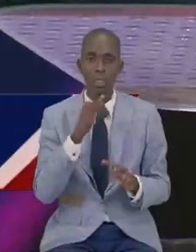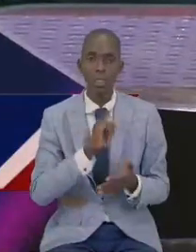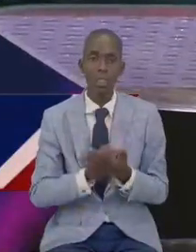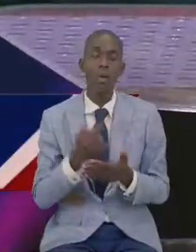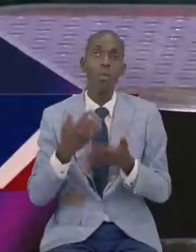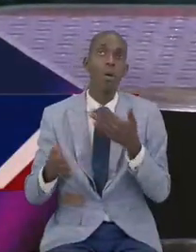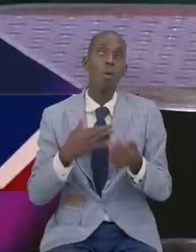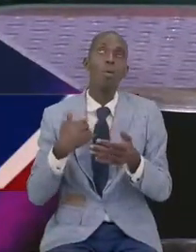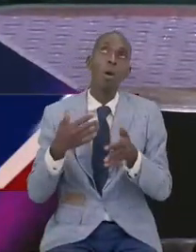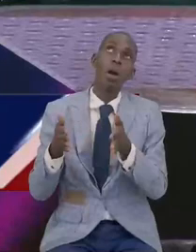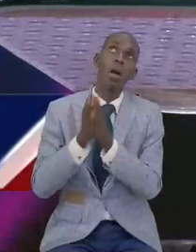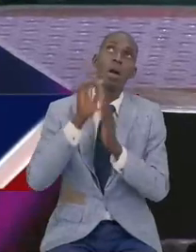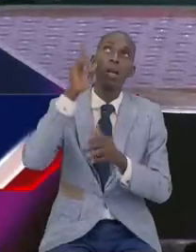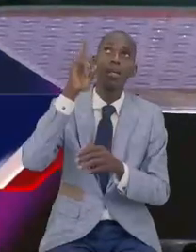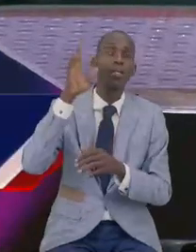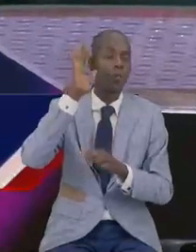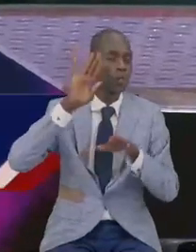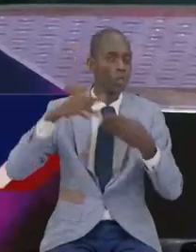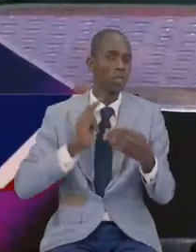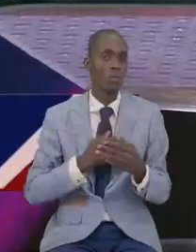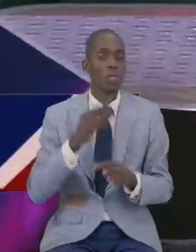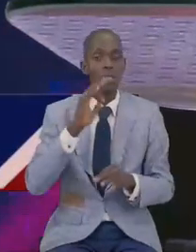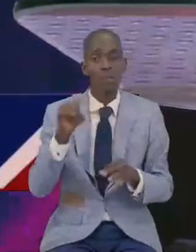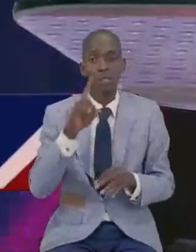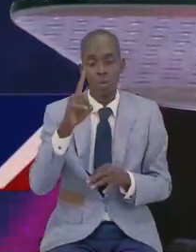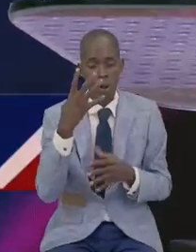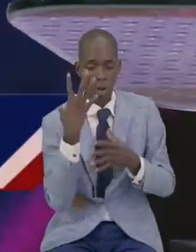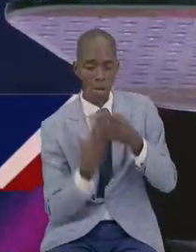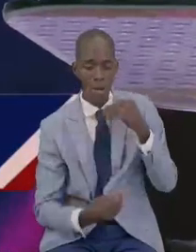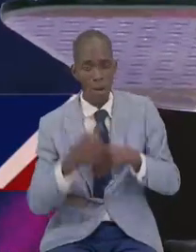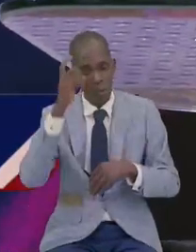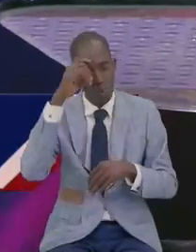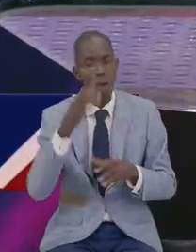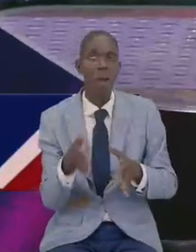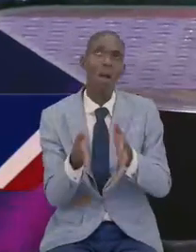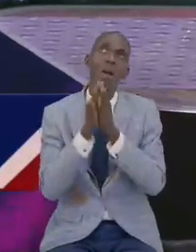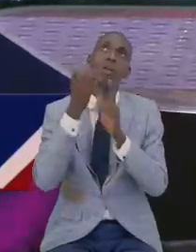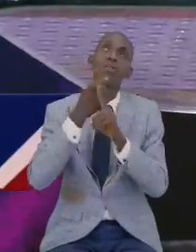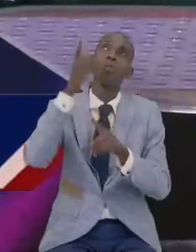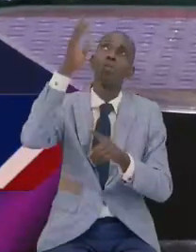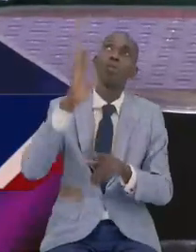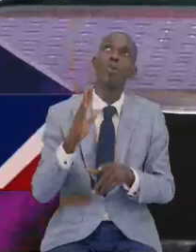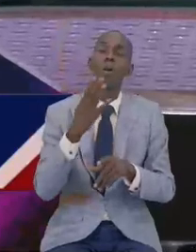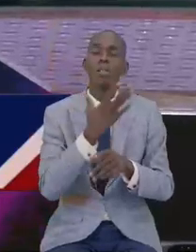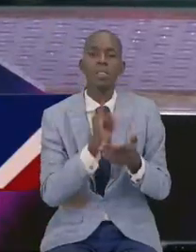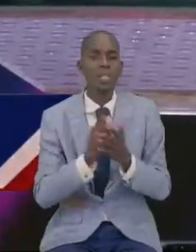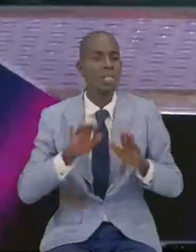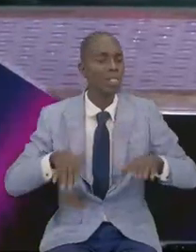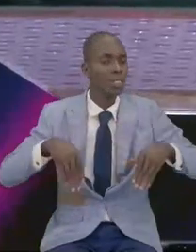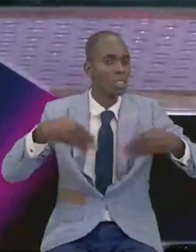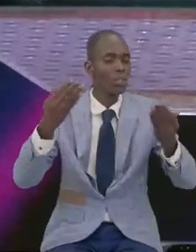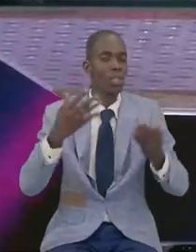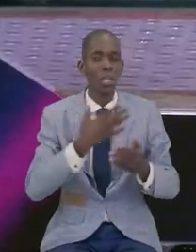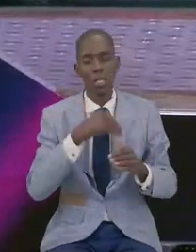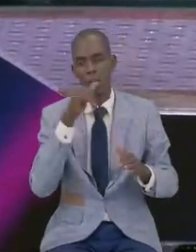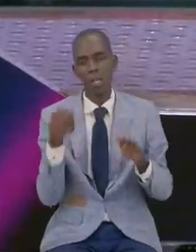nous le donnerons. Si quelqu'un a de manque de la sagesse, qu'il demande à Dieu, il donnera sans problème. Qu'il demande avec foi